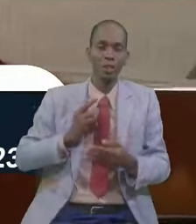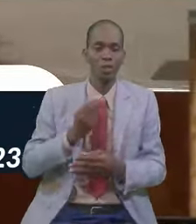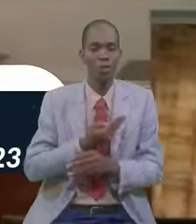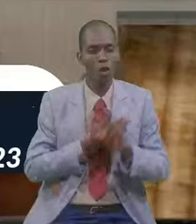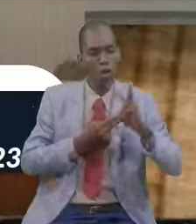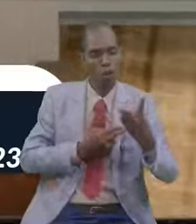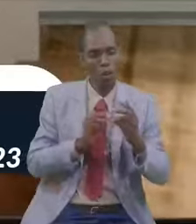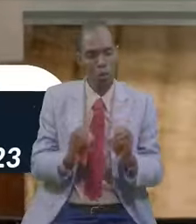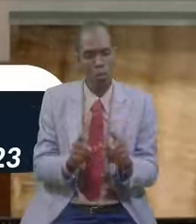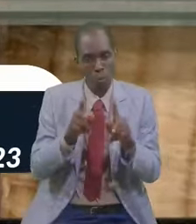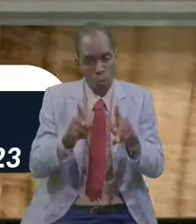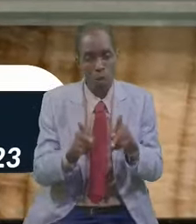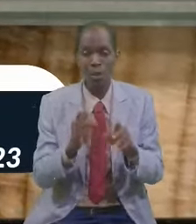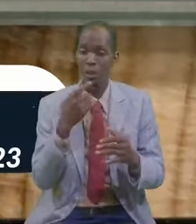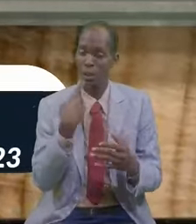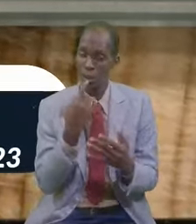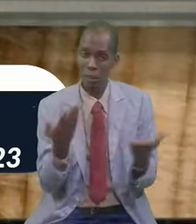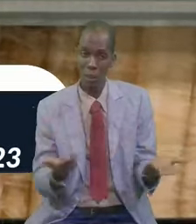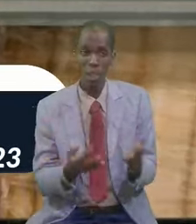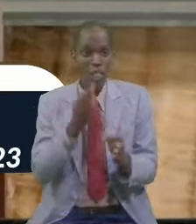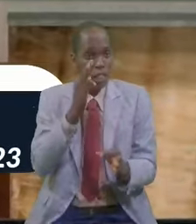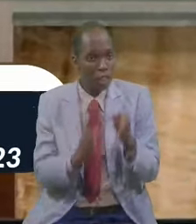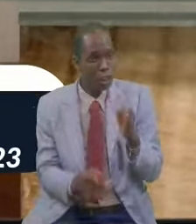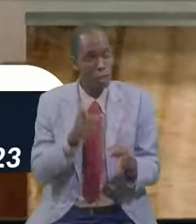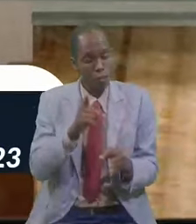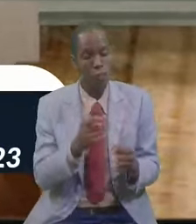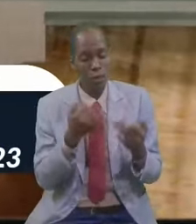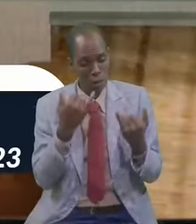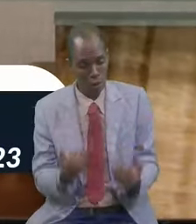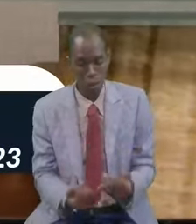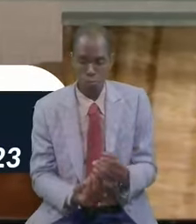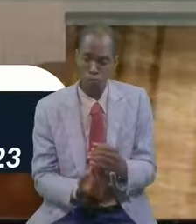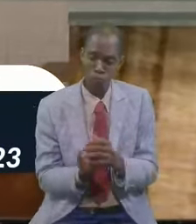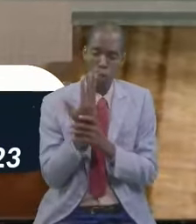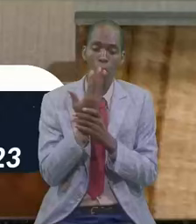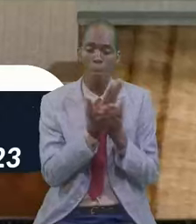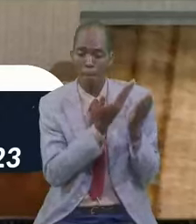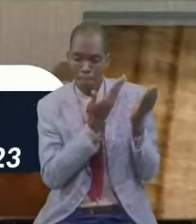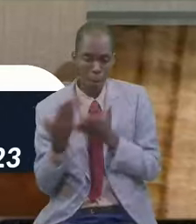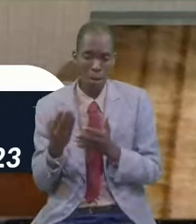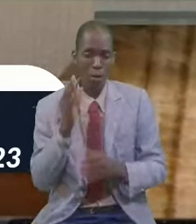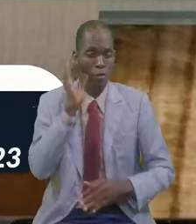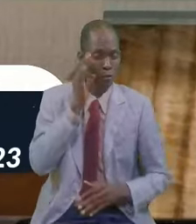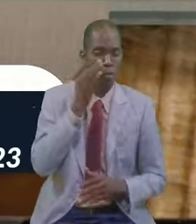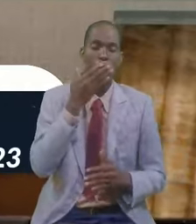parole. Peut-être à l'avenir donnera-t-il du fruit. Sinon, tu le